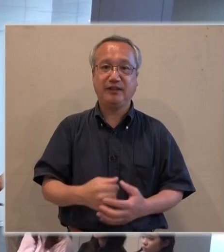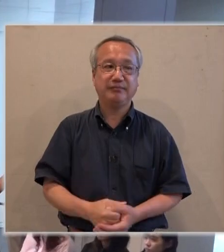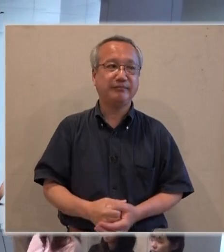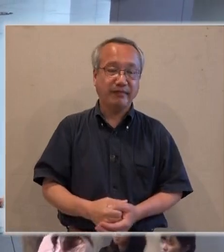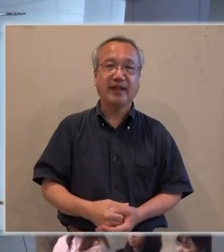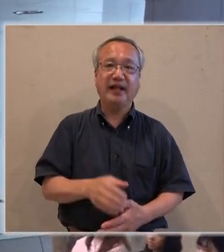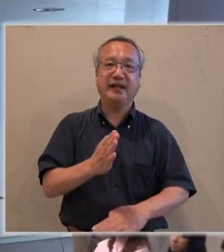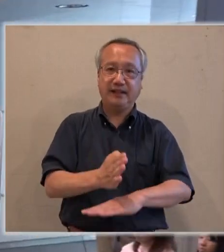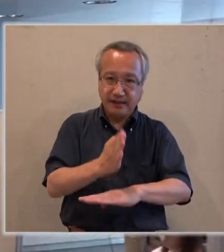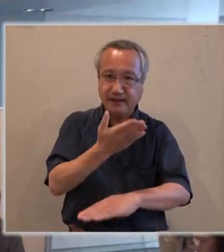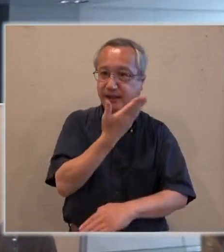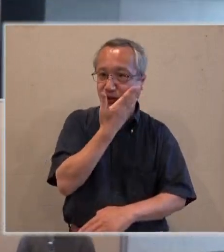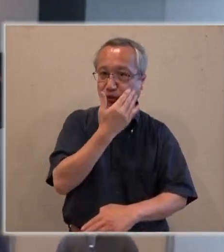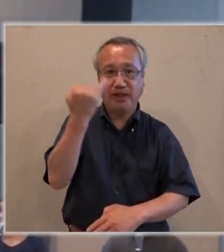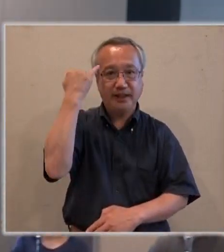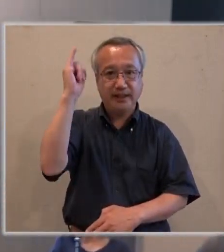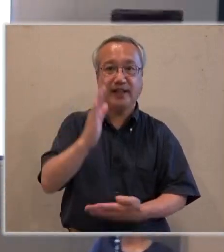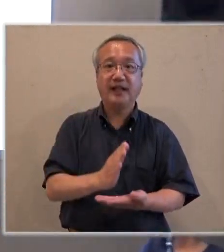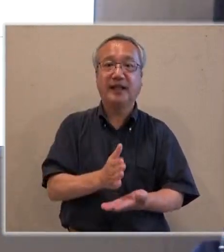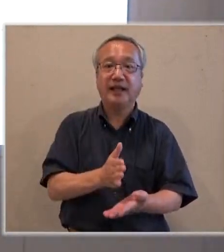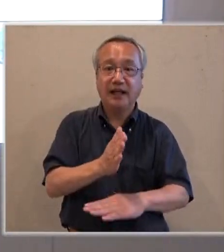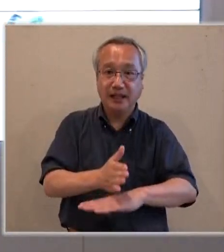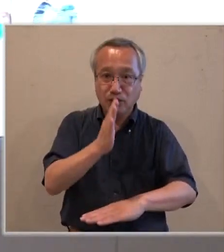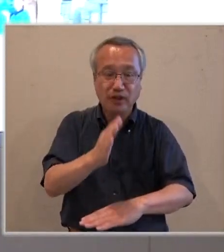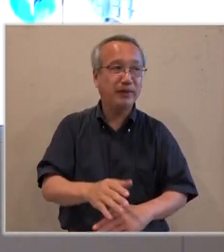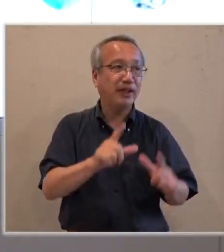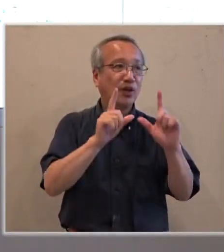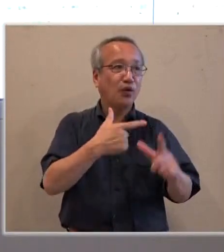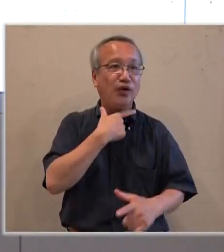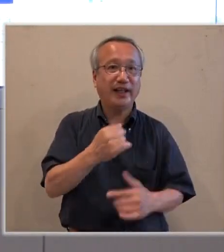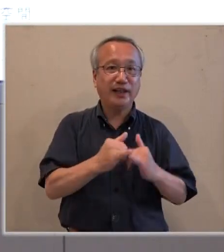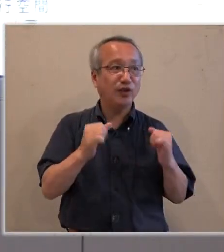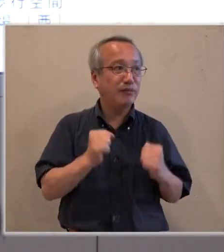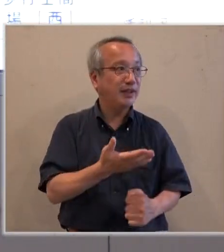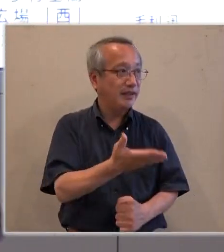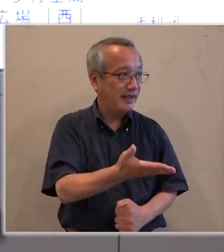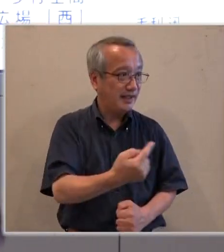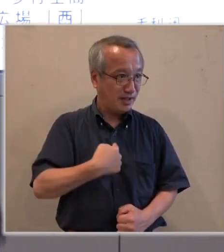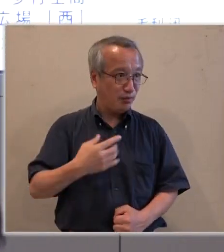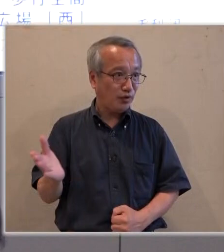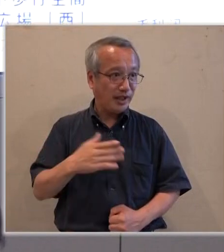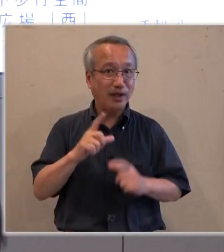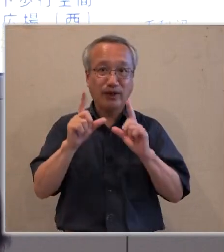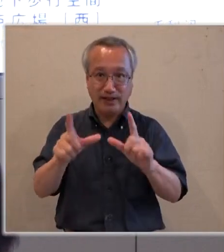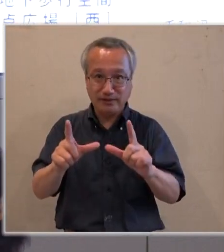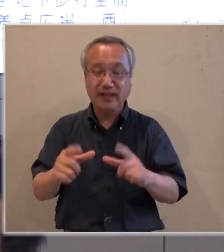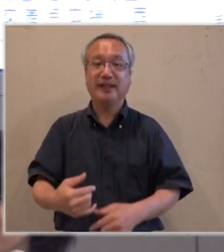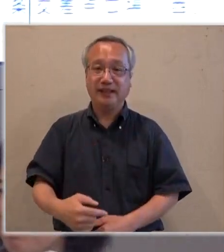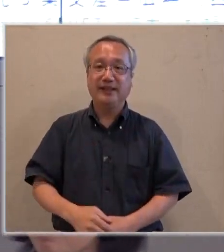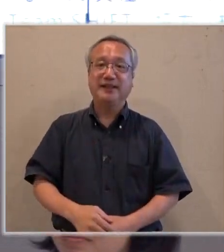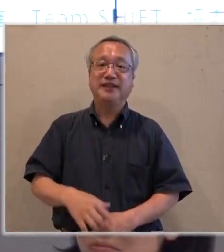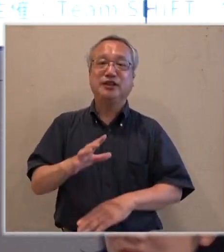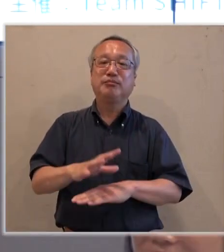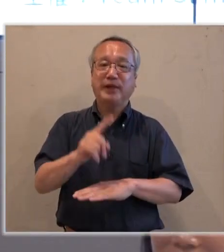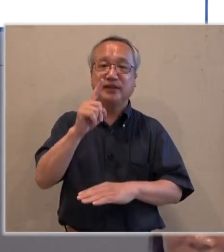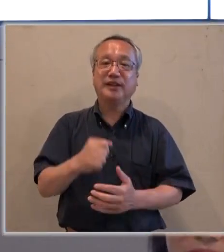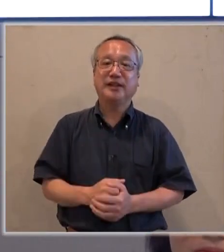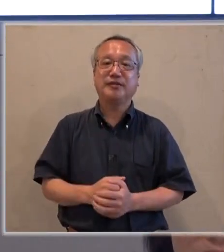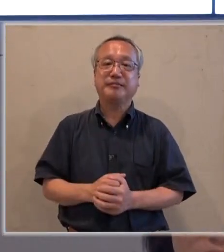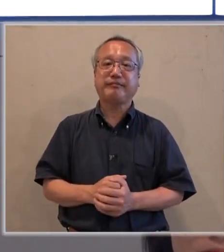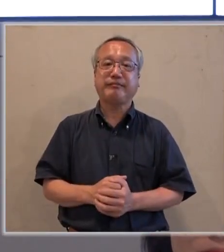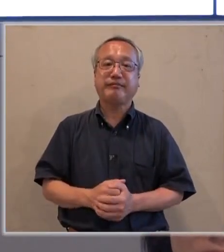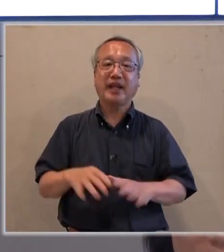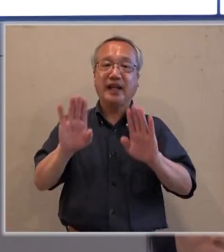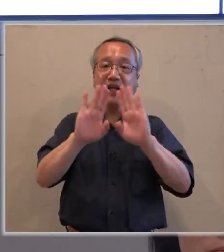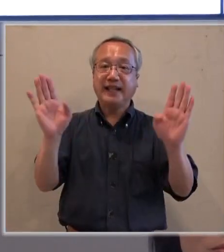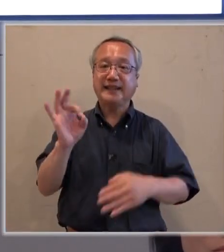変貴重なご意見ありがとうございます。これ答えたいと言いますか。僕から行く。じゃあ僕から行きますね。まず、